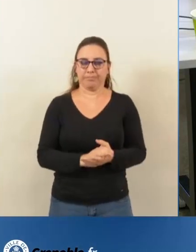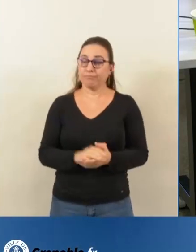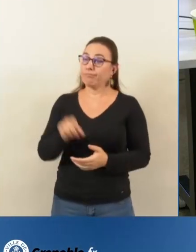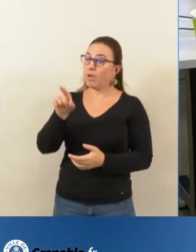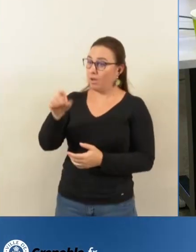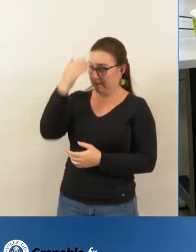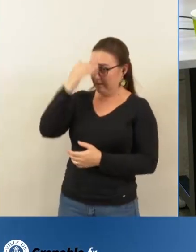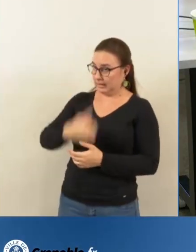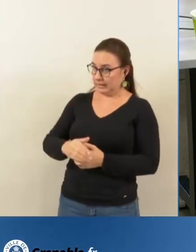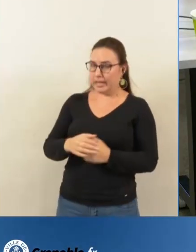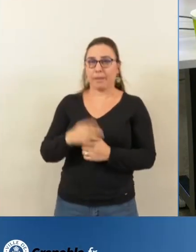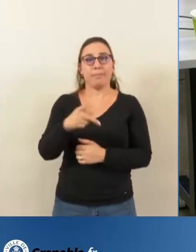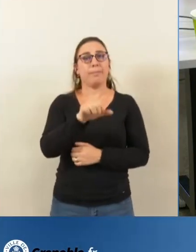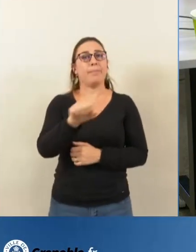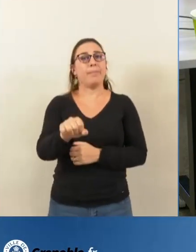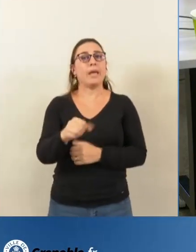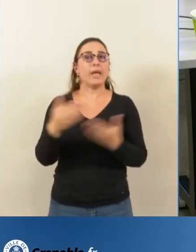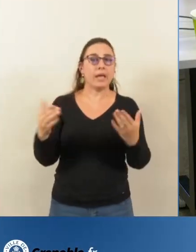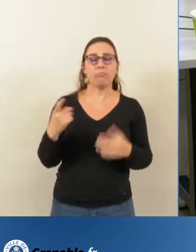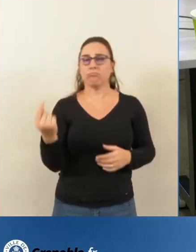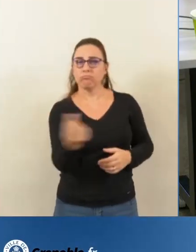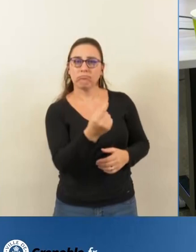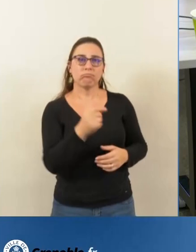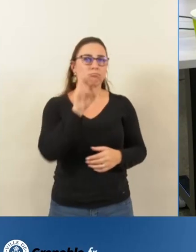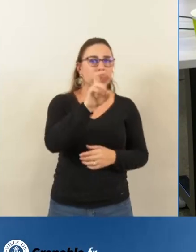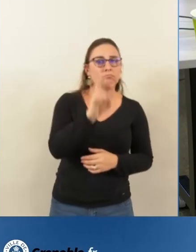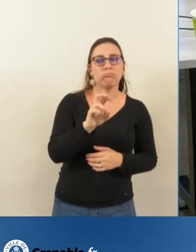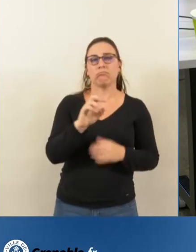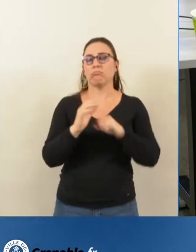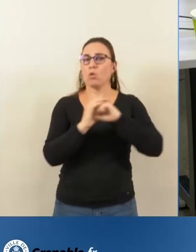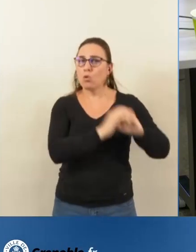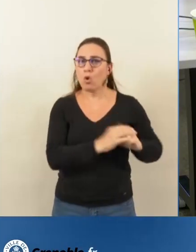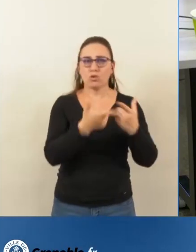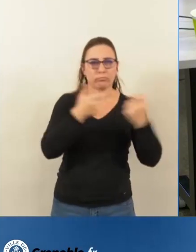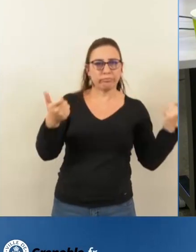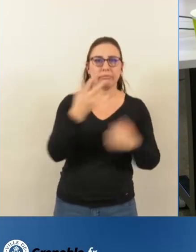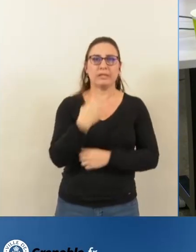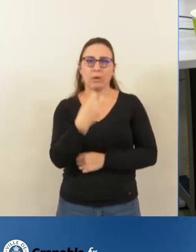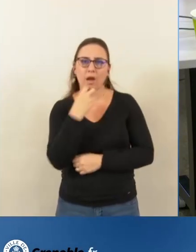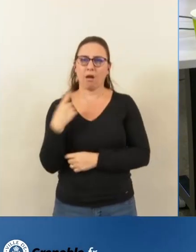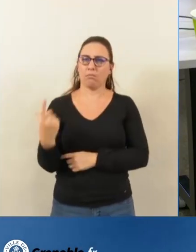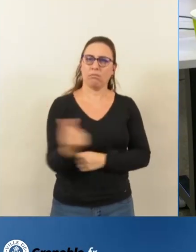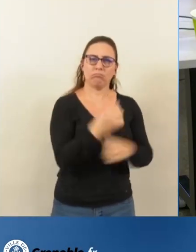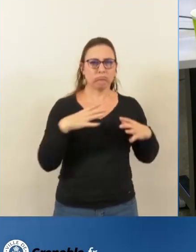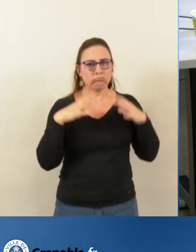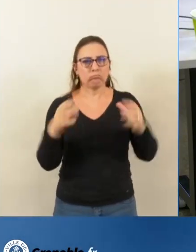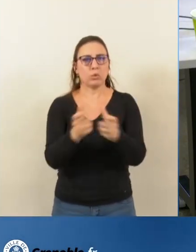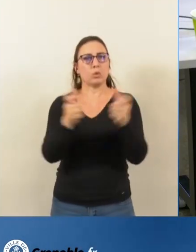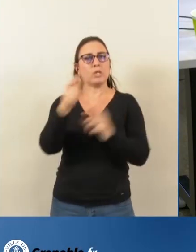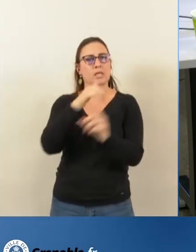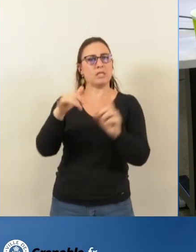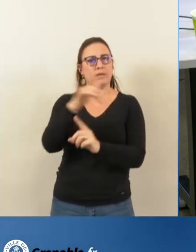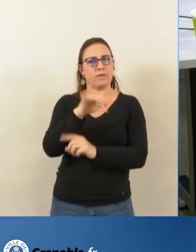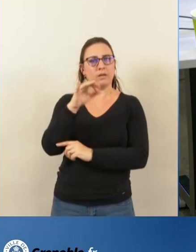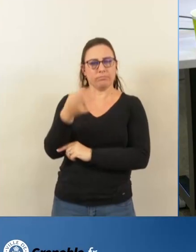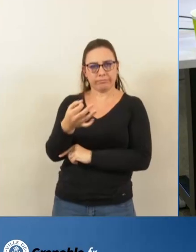le Maire le Parti socialiste c'est partenaires écologistes de divers gauche et citoyens ainsi que des acteurs engagés de la société civile ont porté